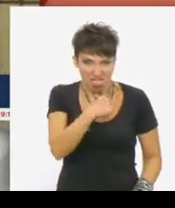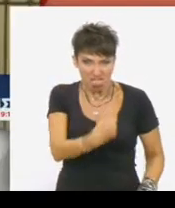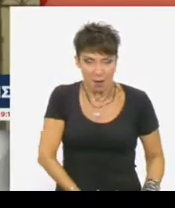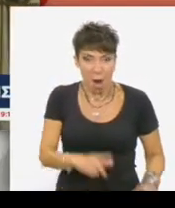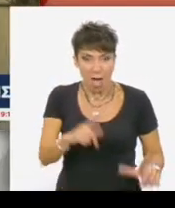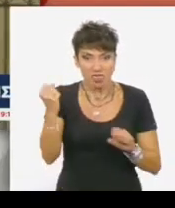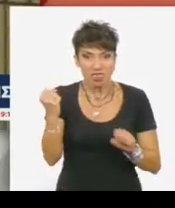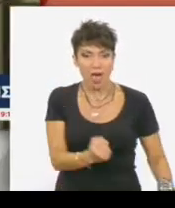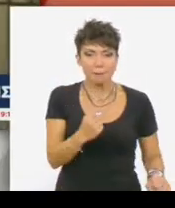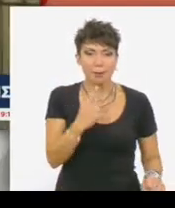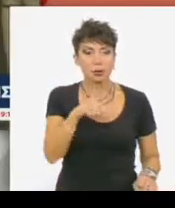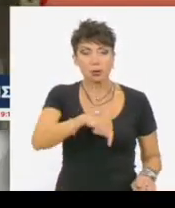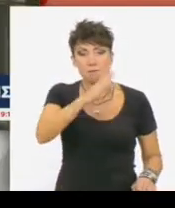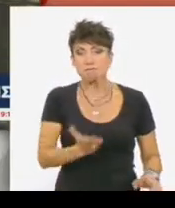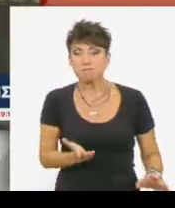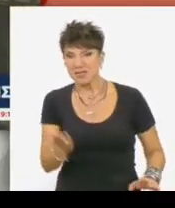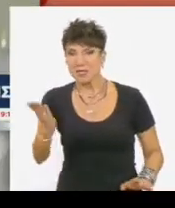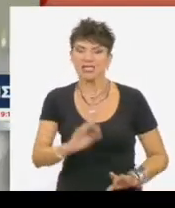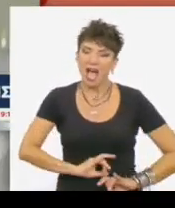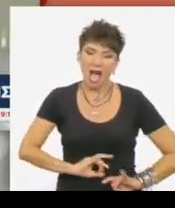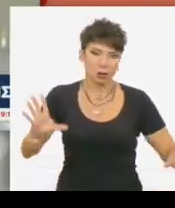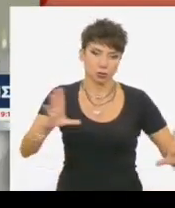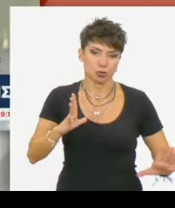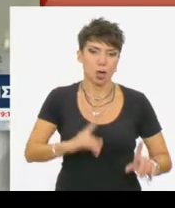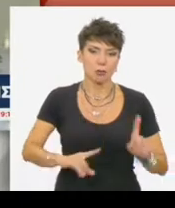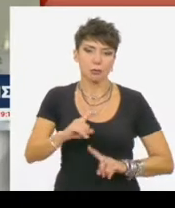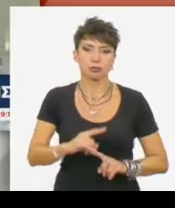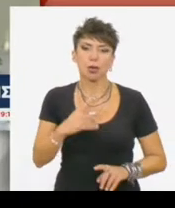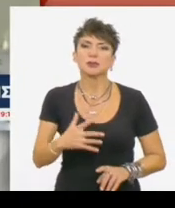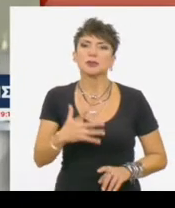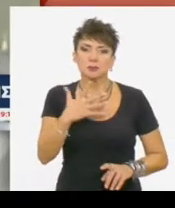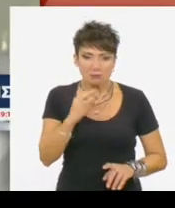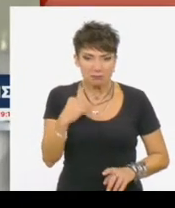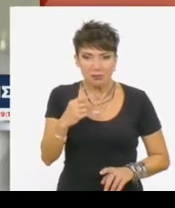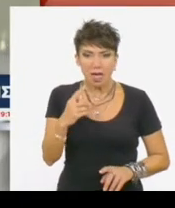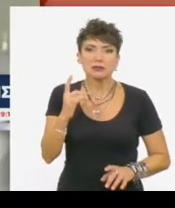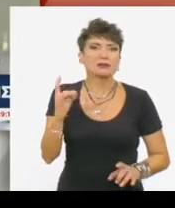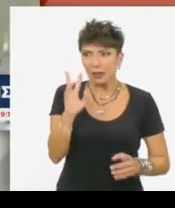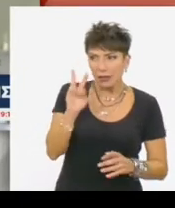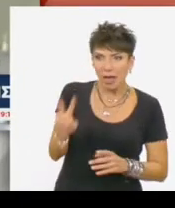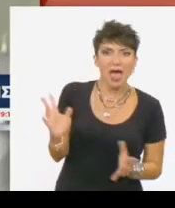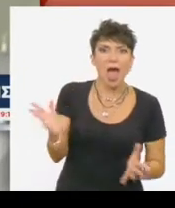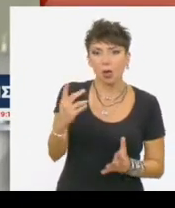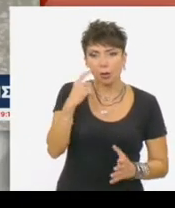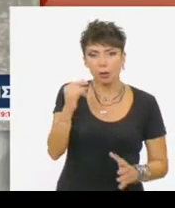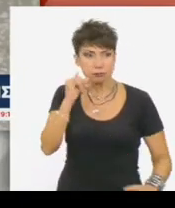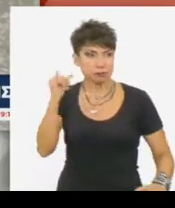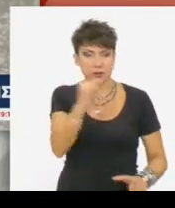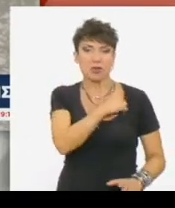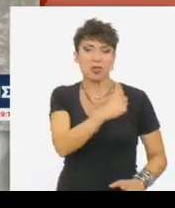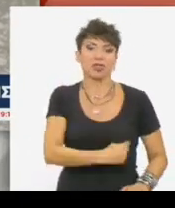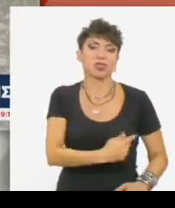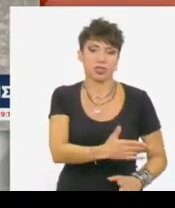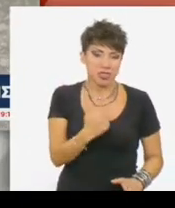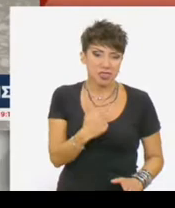ο οποίος θα καταθέσει μήνυση κατά γνώστων. Πήγαινα στη δουλειά του, είδε τη σκηνή, ειδοποίησε το Δήμο,